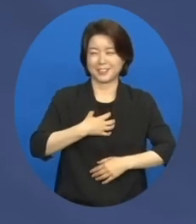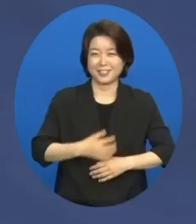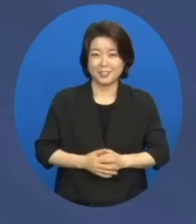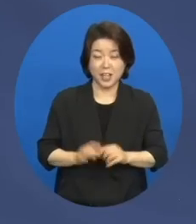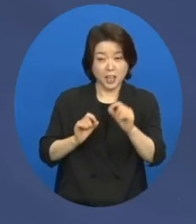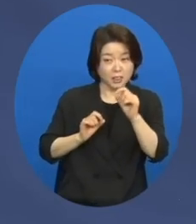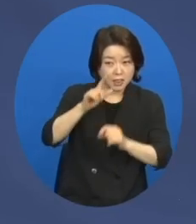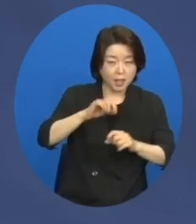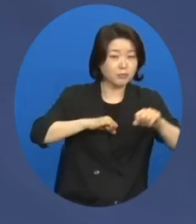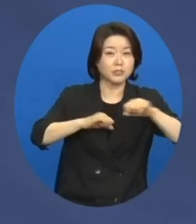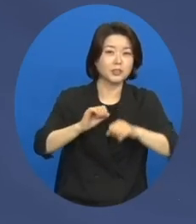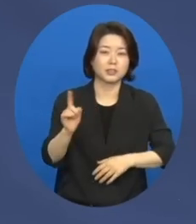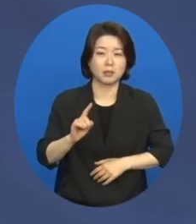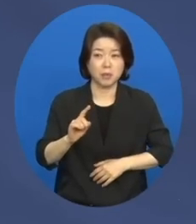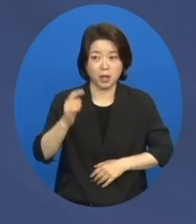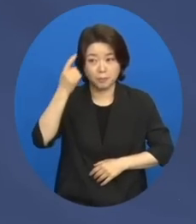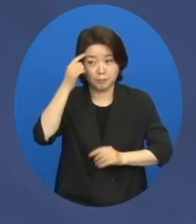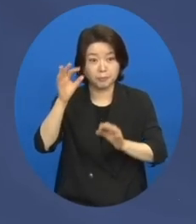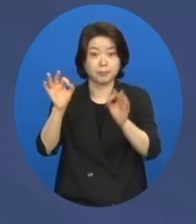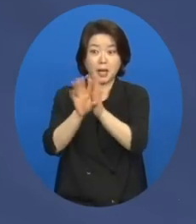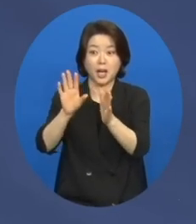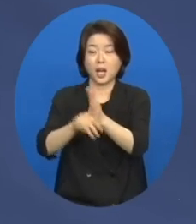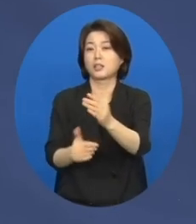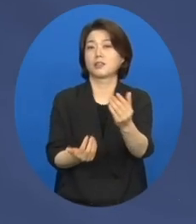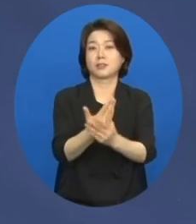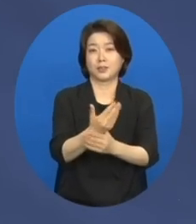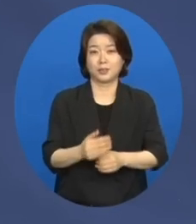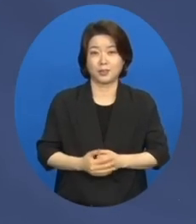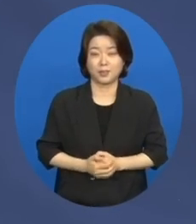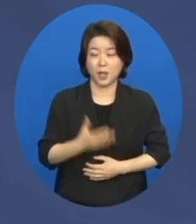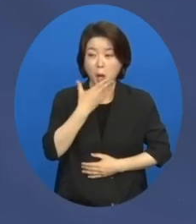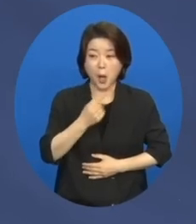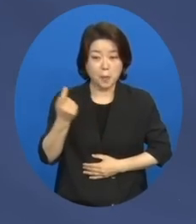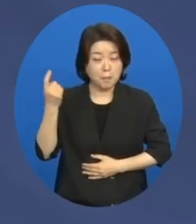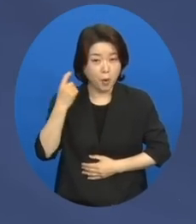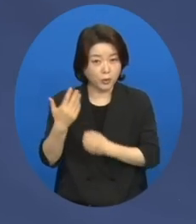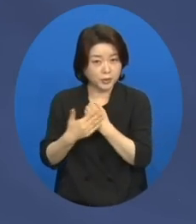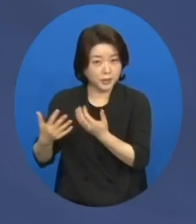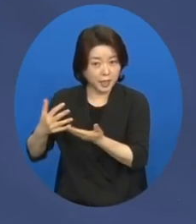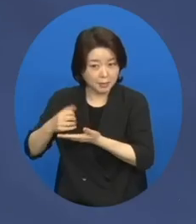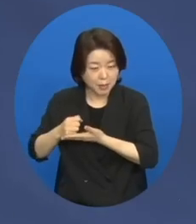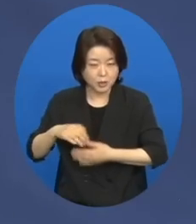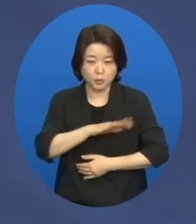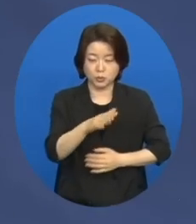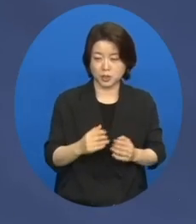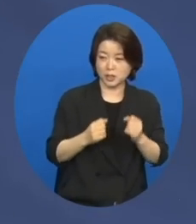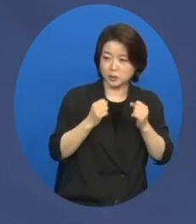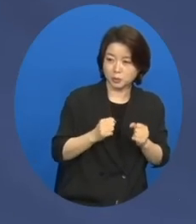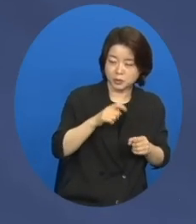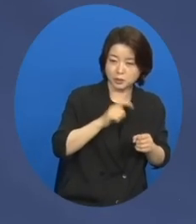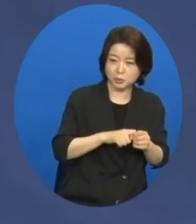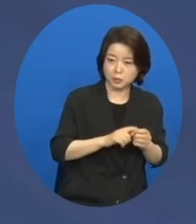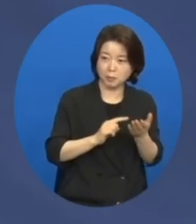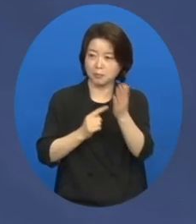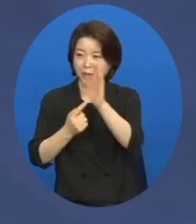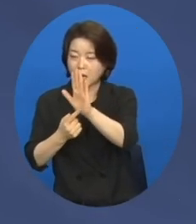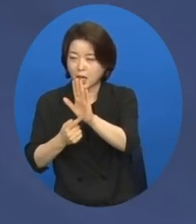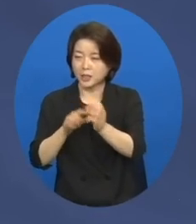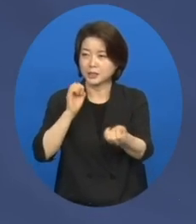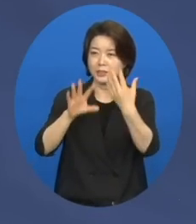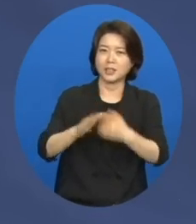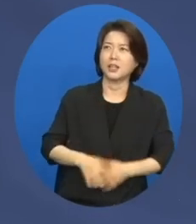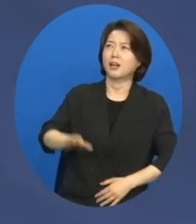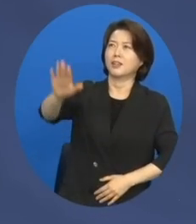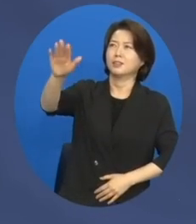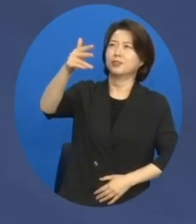대부분 역사는 예기치 않은 데서 일어나거든요. 복음의 은혜를 받으면 우린 또 존재적으로 반응을 하게 돼 있잖아요. 주여, 내가 여기